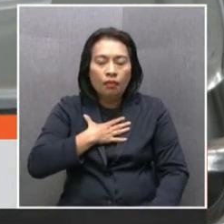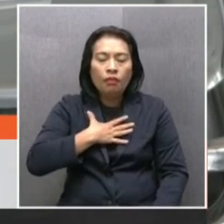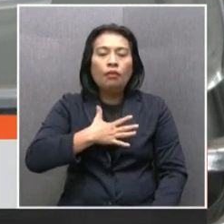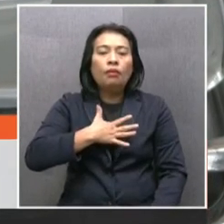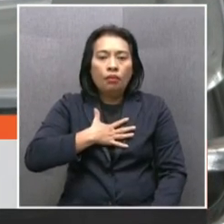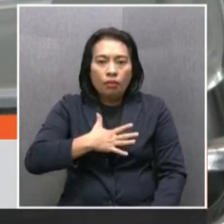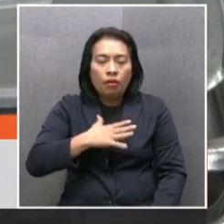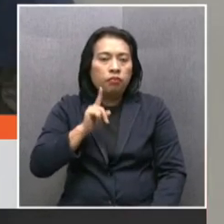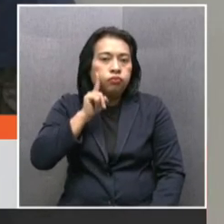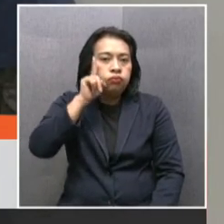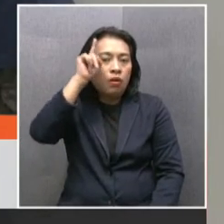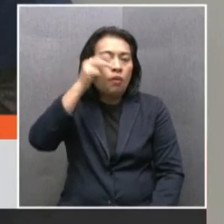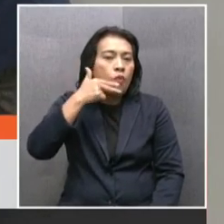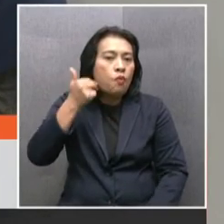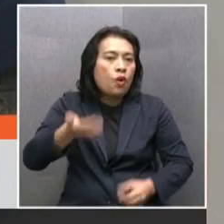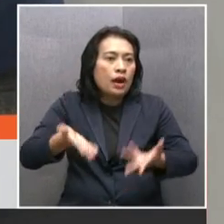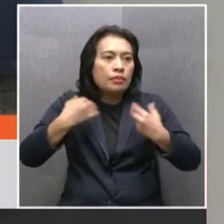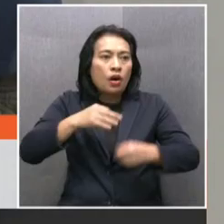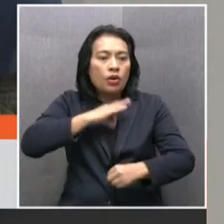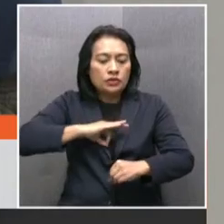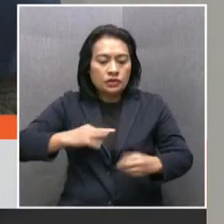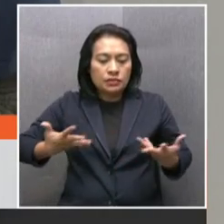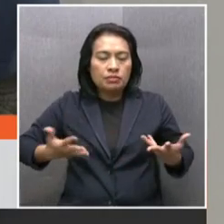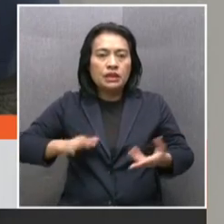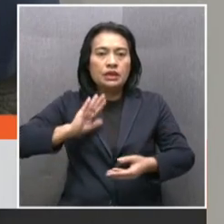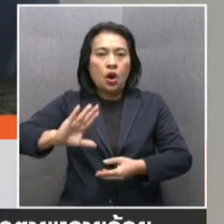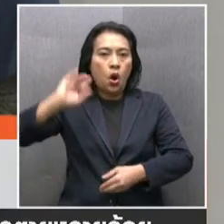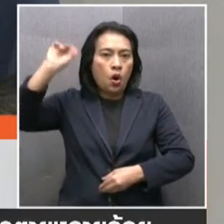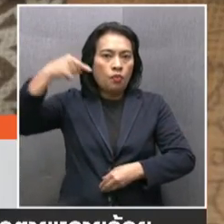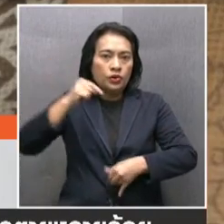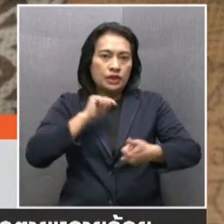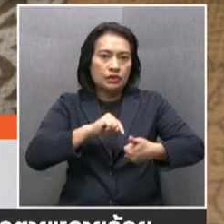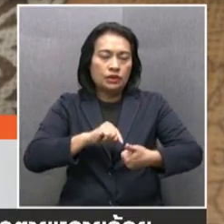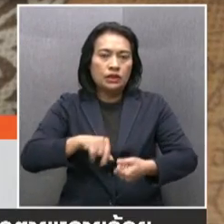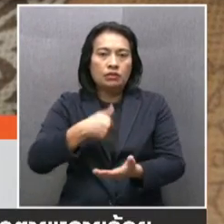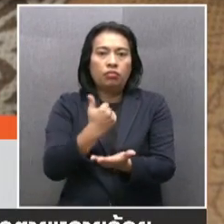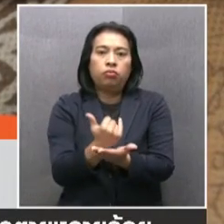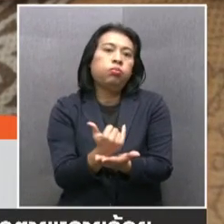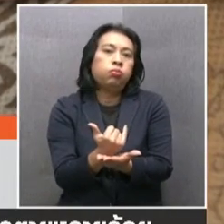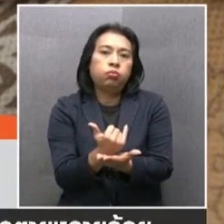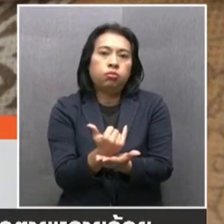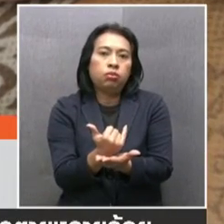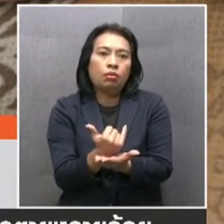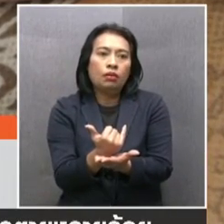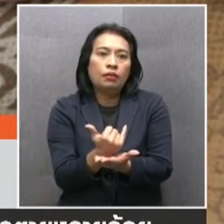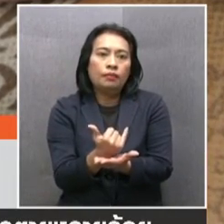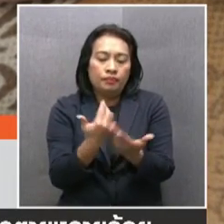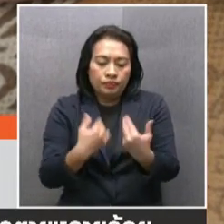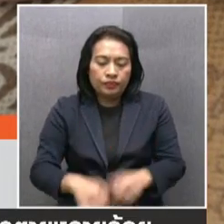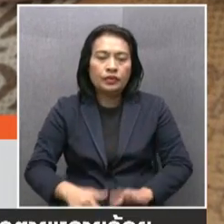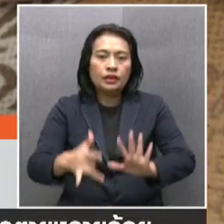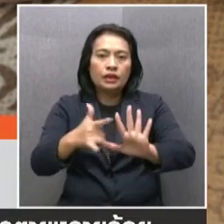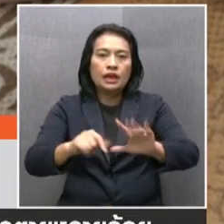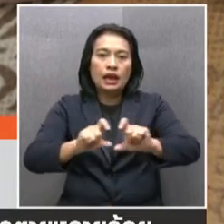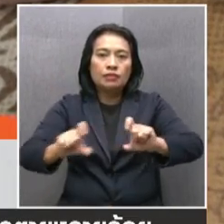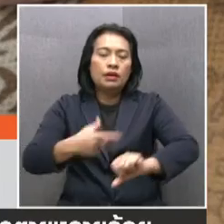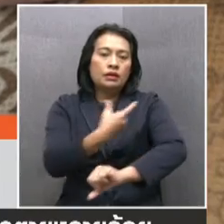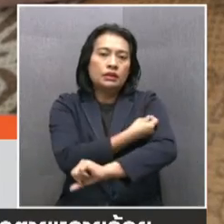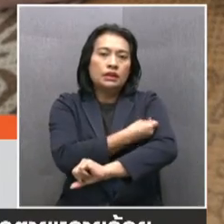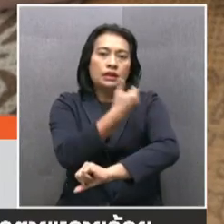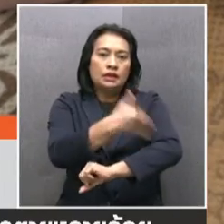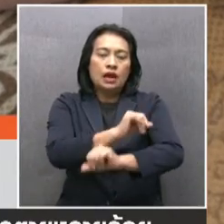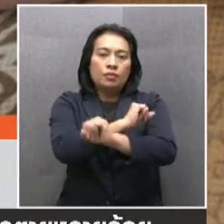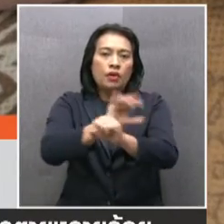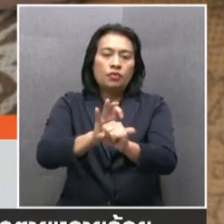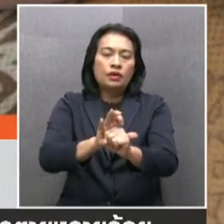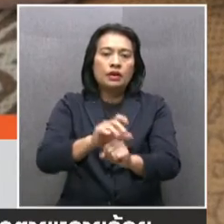ความดันสูงเบาหวานแล้วก็อัมพาตด้วยนะครับผมนอนติดเตียงอยู่เลยครับผม ใช่ค่ะก็มีการฉีดวัคซีนไปแล้วนะคะป้องกันโควิดเป็นแอ